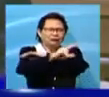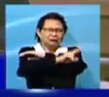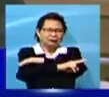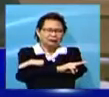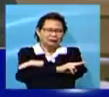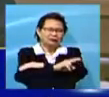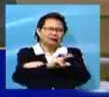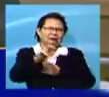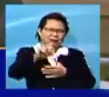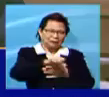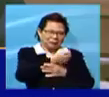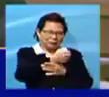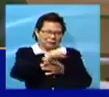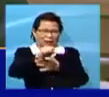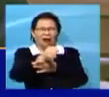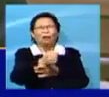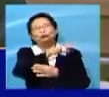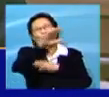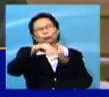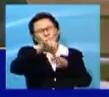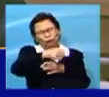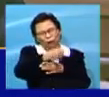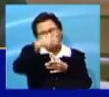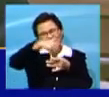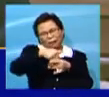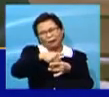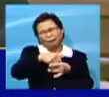yang berkepentingan dalam isu ini.